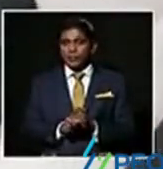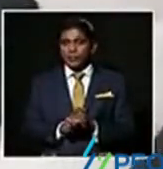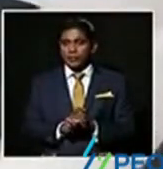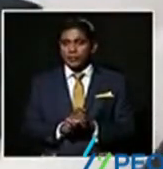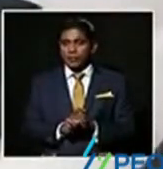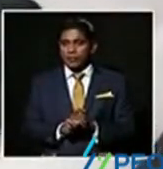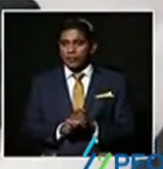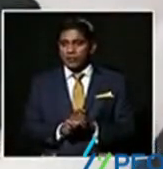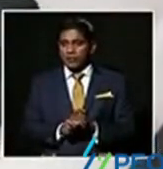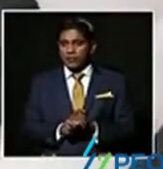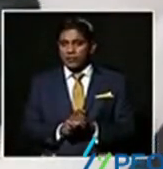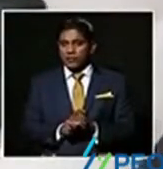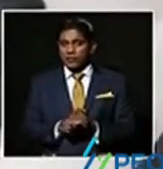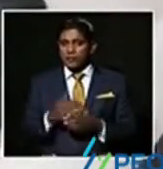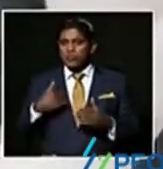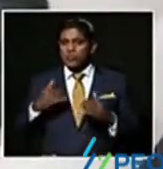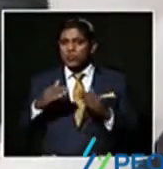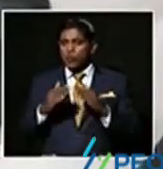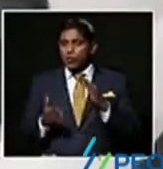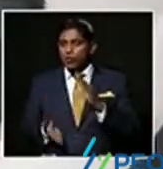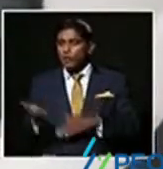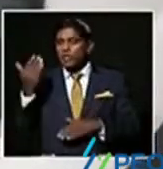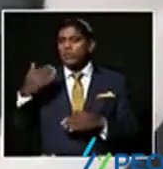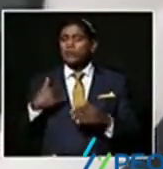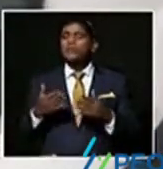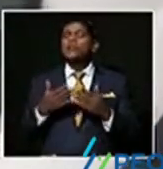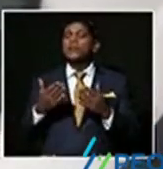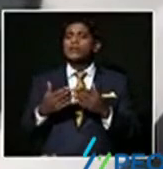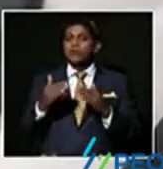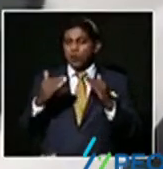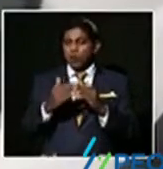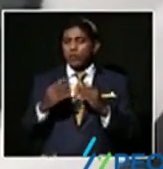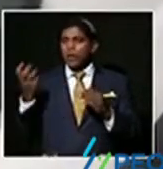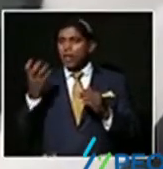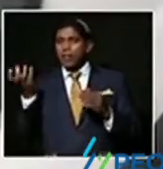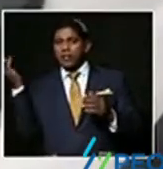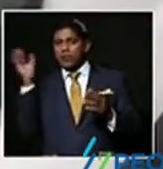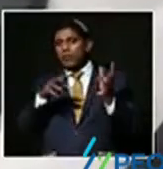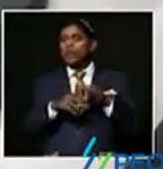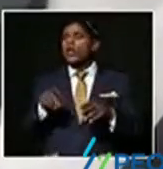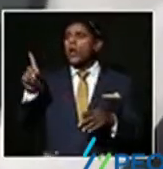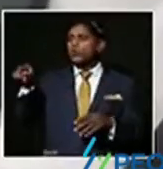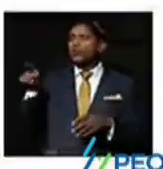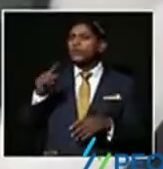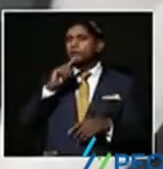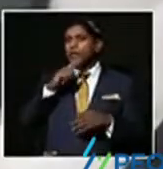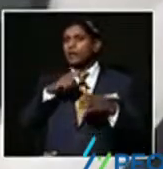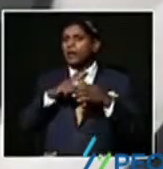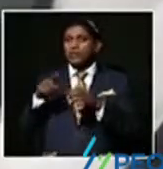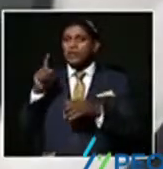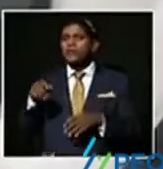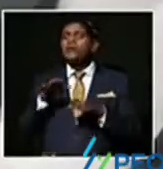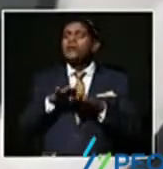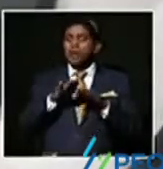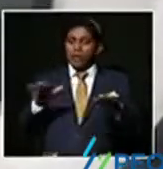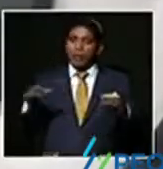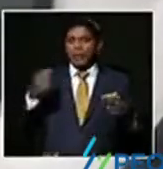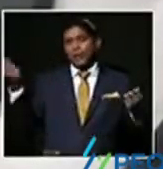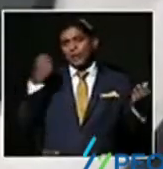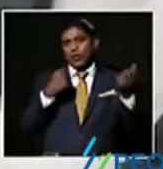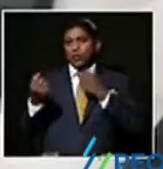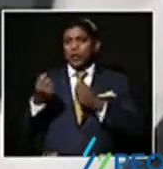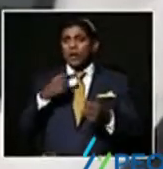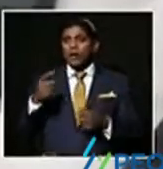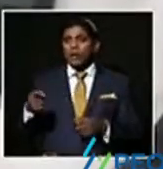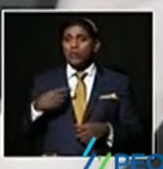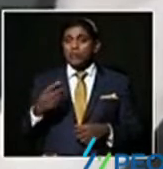මම ගෙදර ගියාට පස්සේ ගෙදරට ඇවිල්ලා දොරට ගල් ගහනවා. මම එළියට ඇවිල්ලා කවුද කියලා ඇහුවම සමහර ළමයි මට පහර දුන්නා. ඔවුන්ගේ අතේ